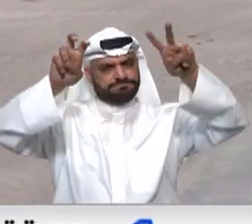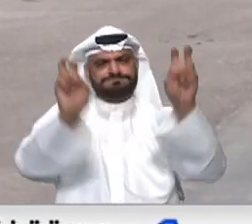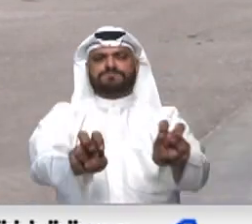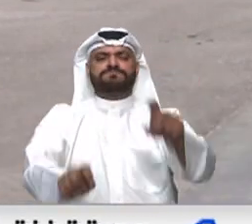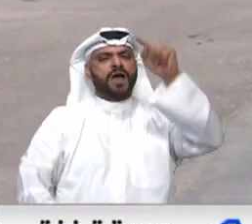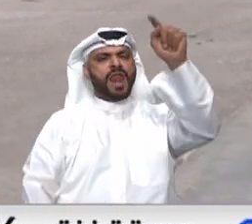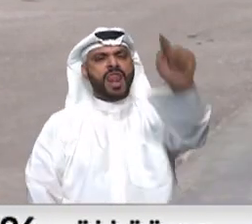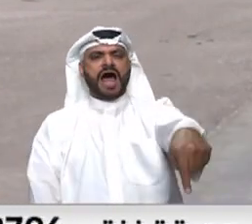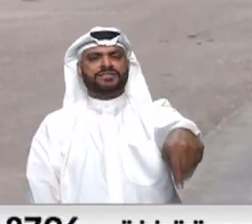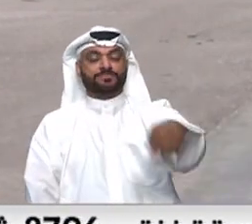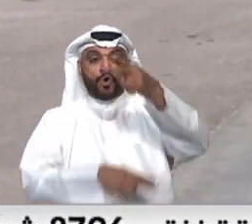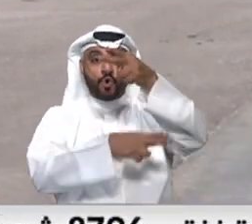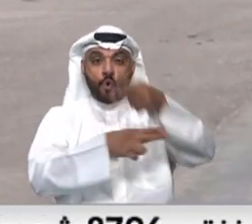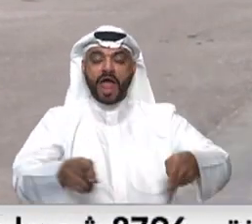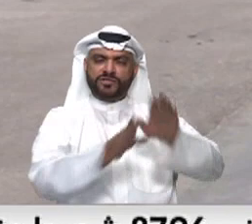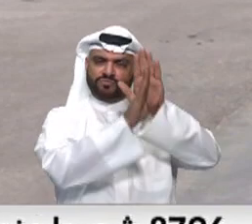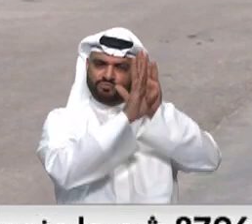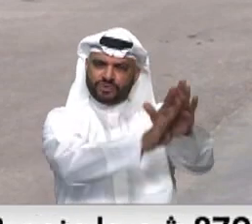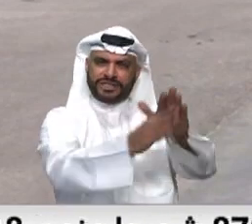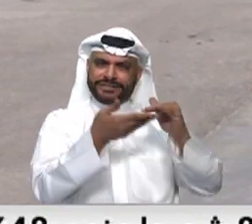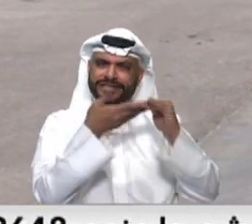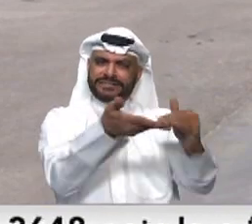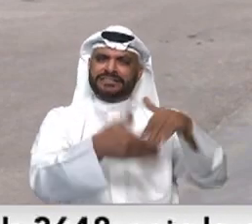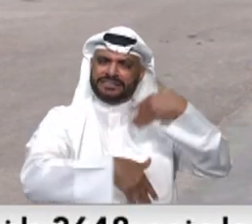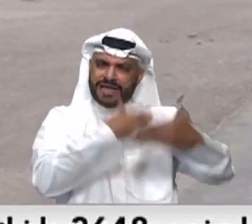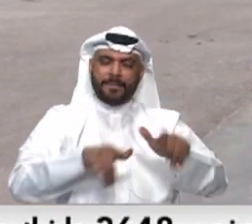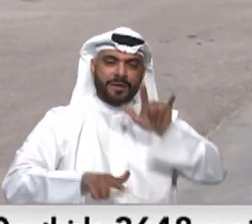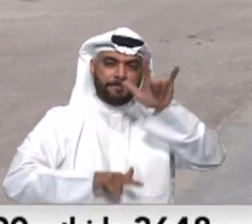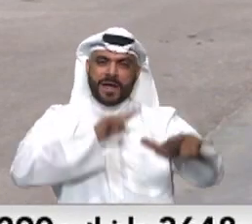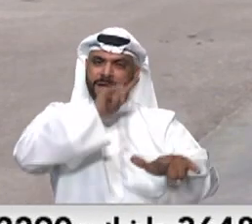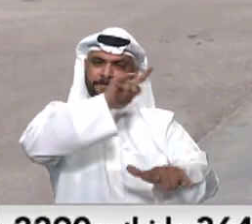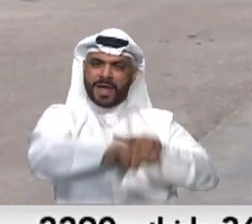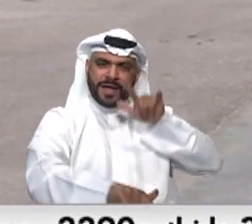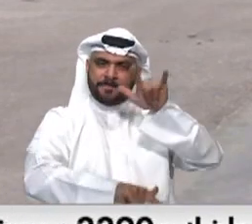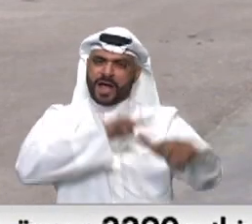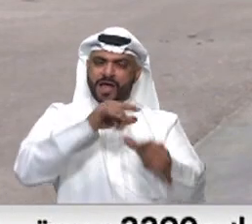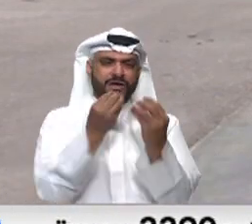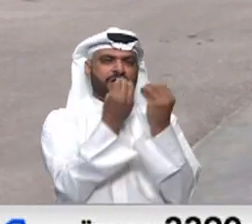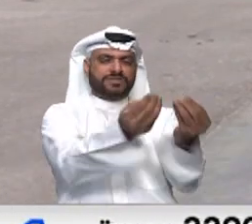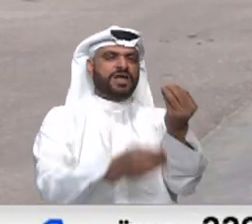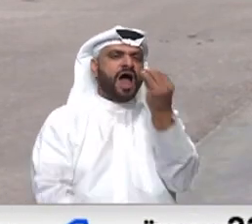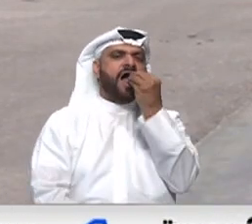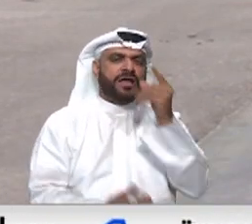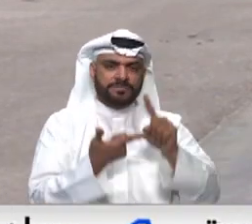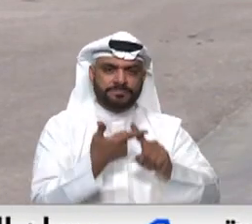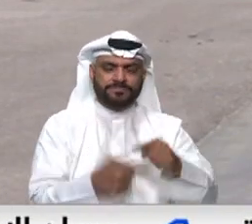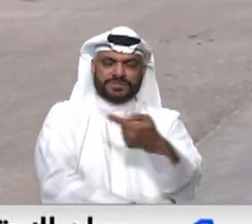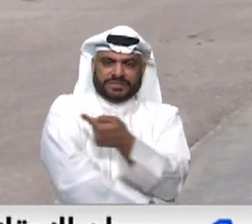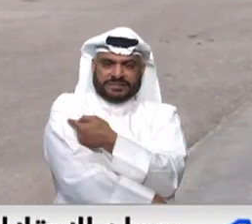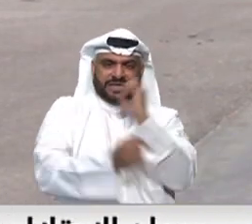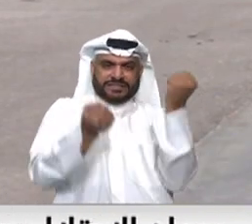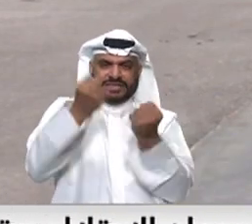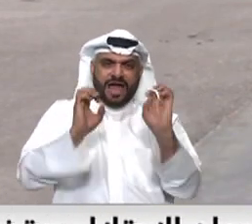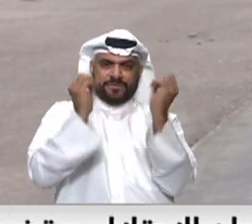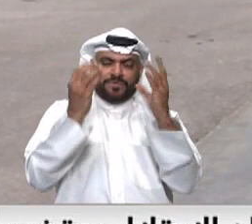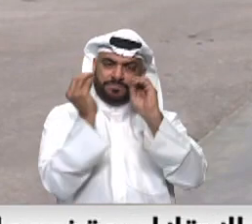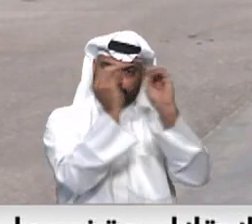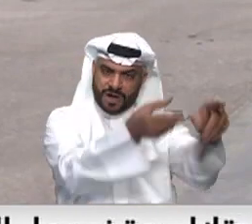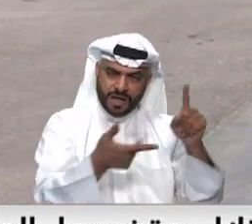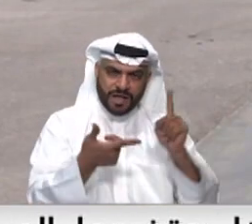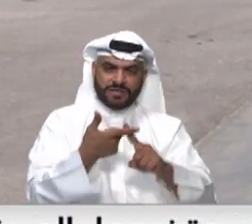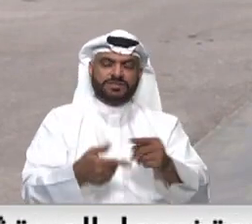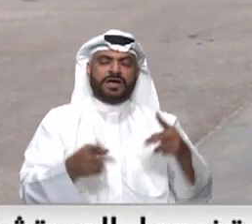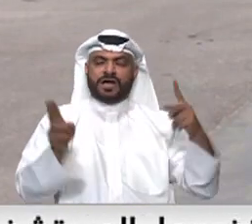لها الشعب الفلسطيني المحاصر، ويأتي الجسر الجوي ليعطي رسالة تضامن من دولة الكويت إلى فلسطين